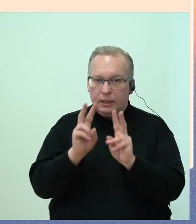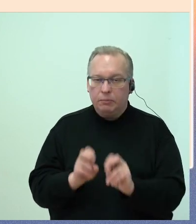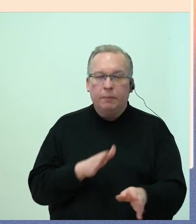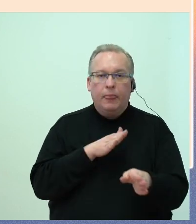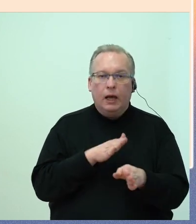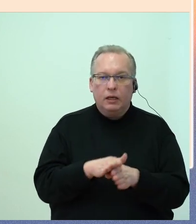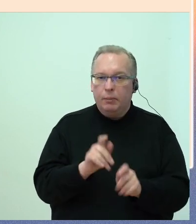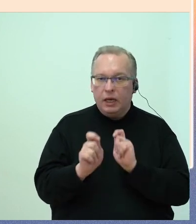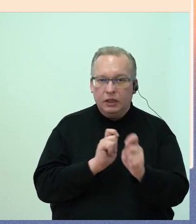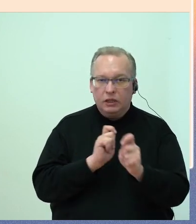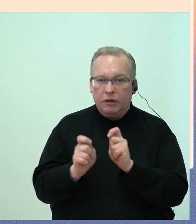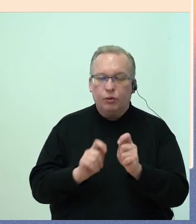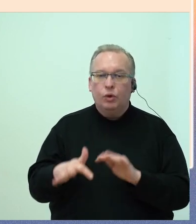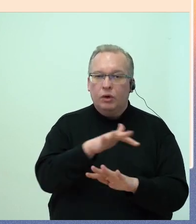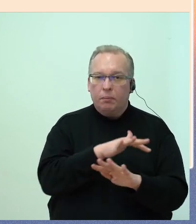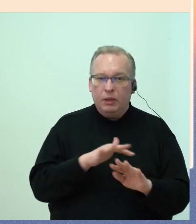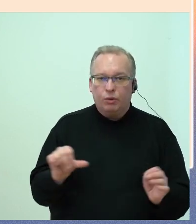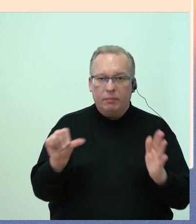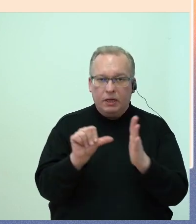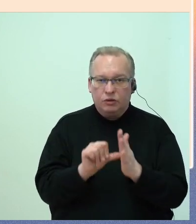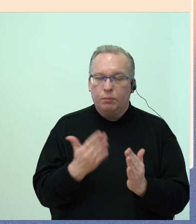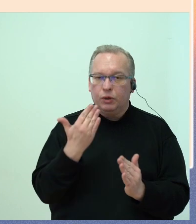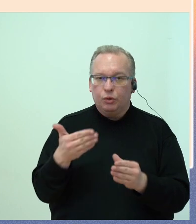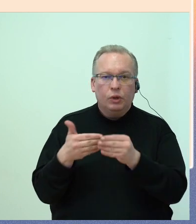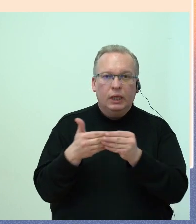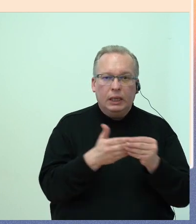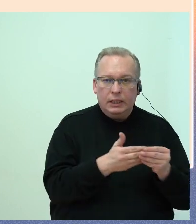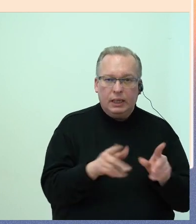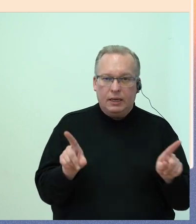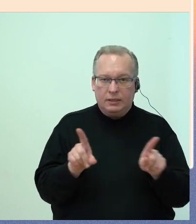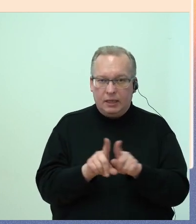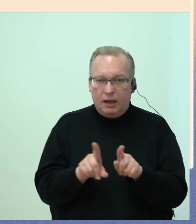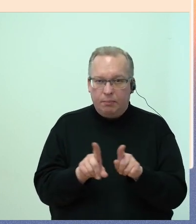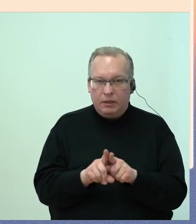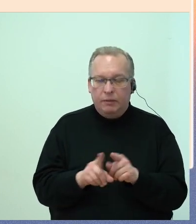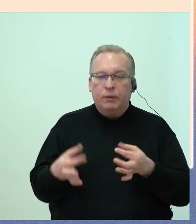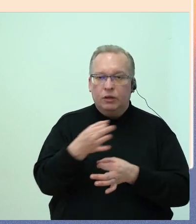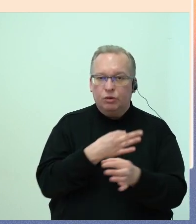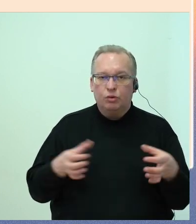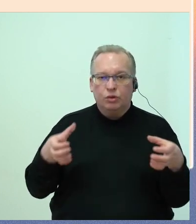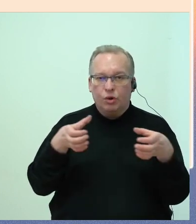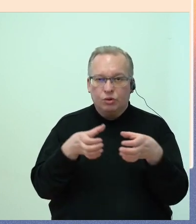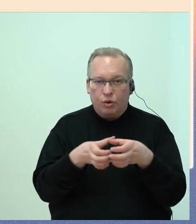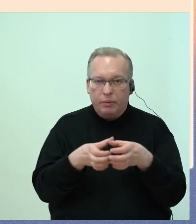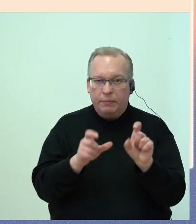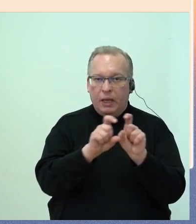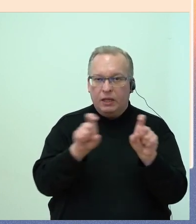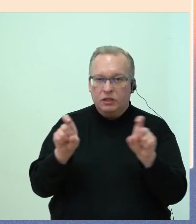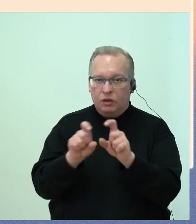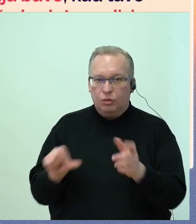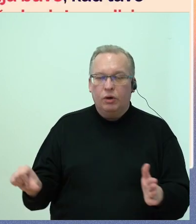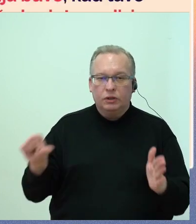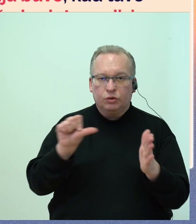atlikome interviu su bendruomenės atstovais ir jų lyderiais ir taip pat fokus grupė diskusija su institucijų